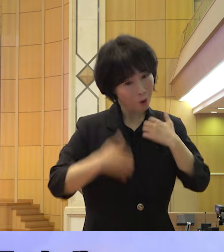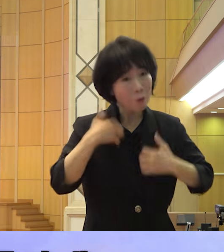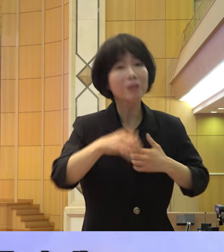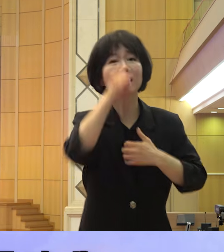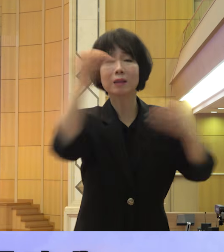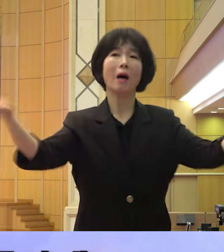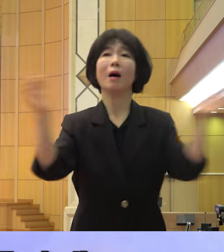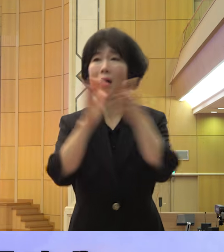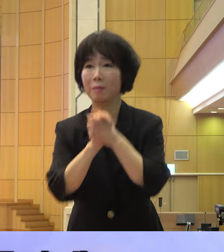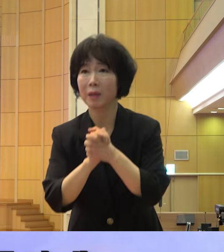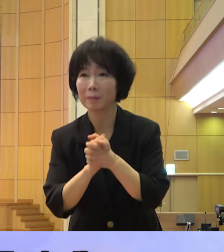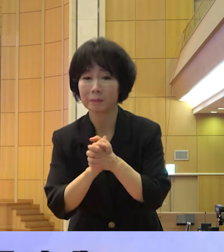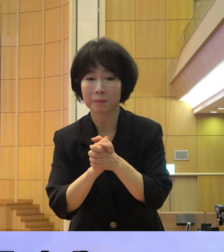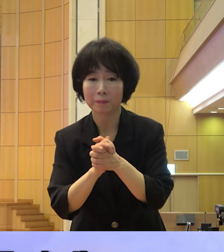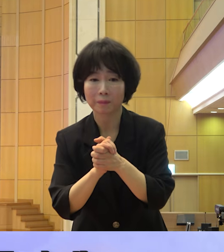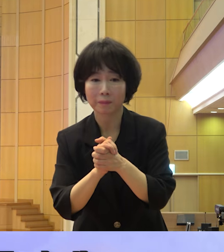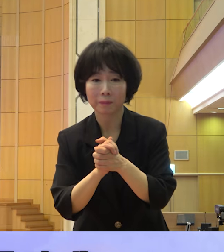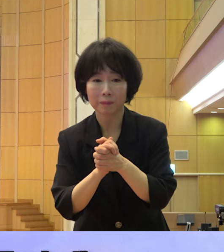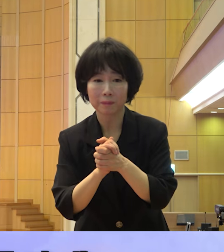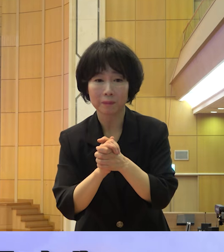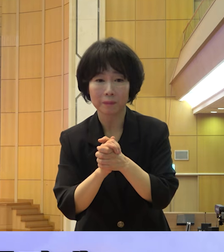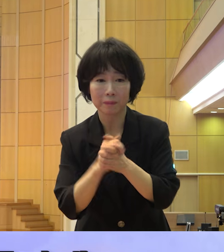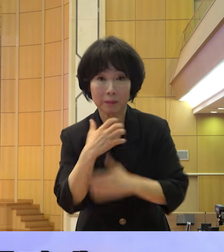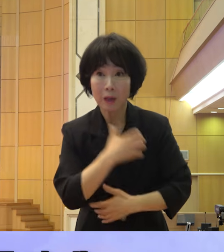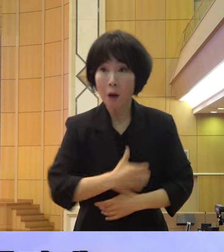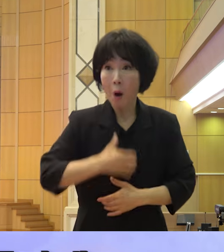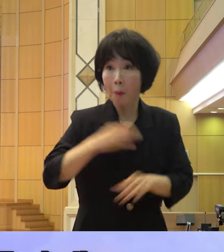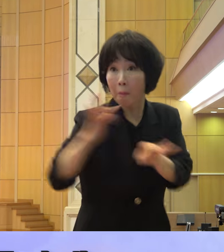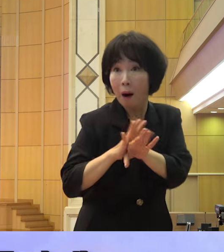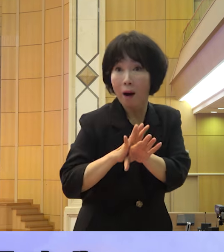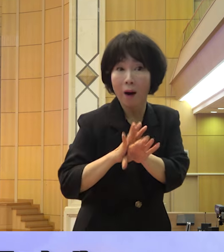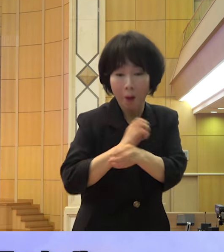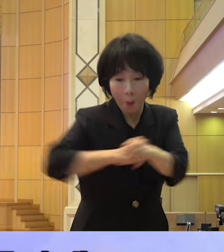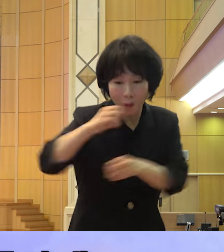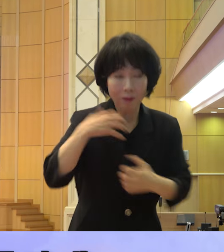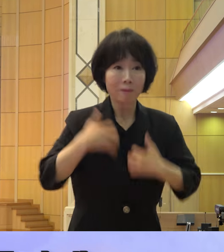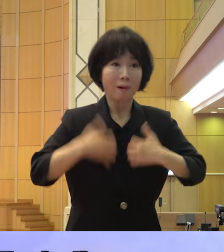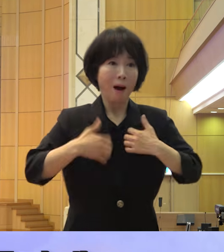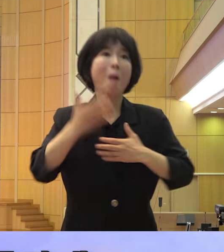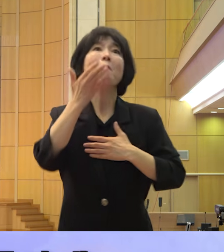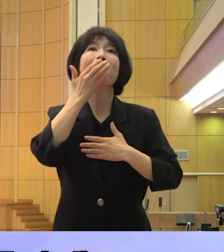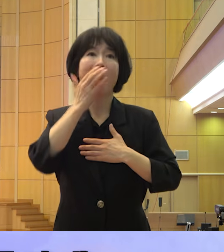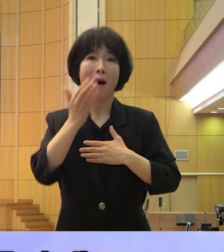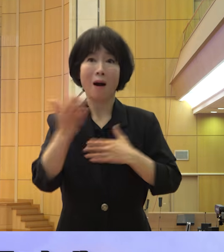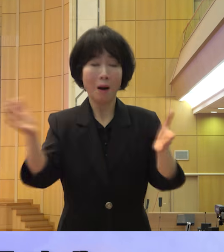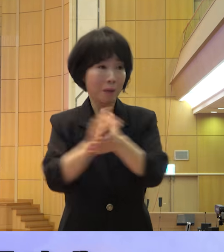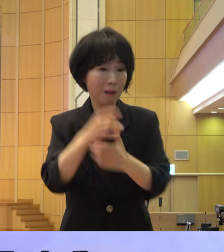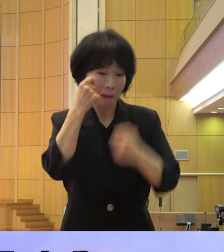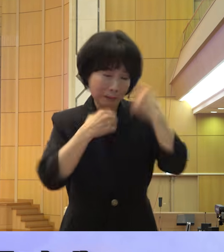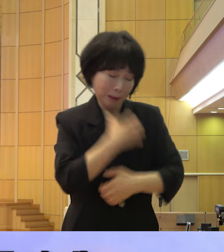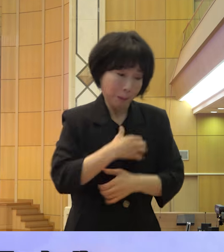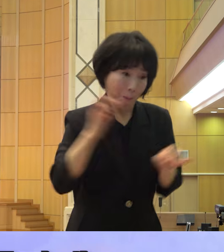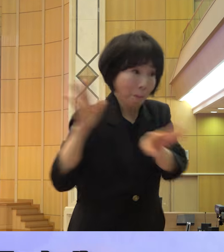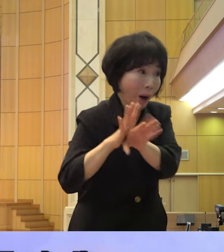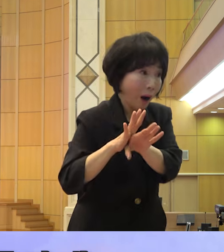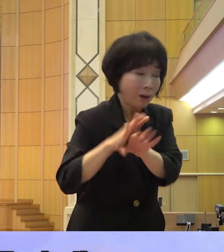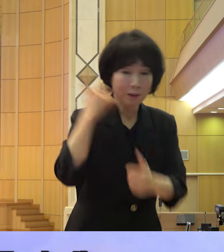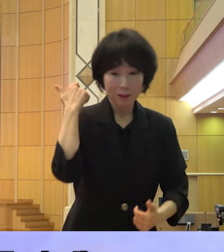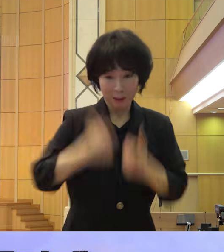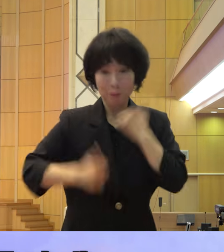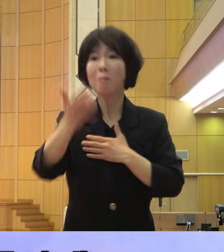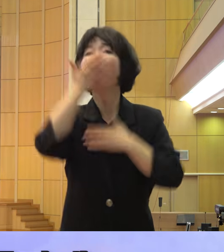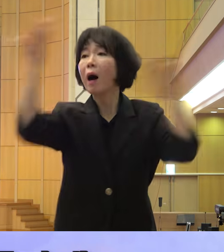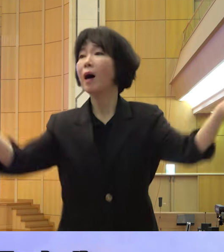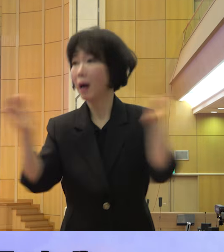즐겁다는 거예요. 즐겁다는 거예요. 염려가 변해서 즐거움으로 변하는 거예요. 슬픔이 변해서